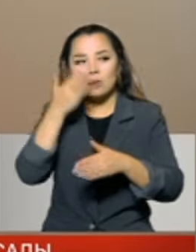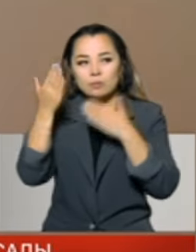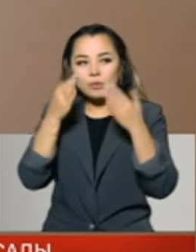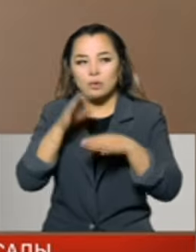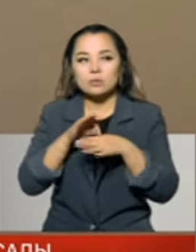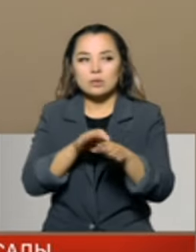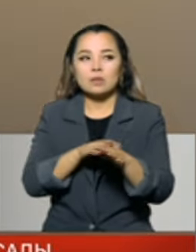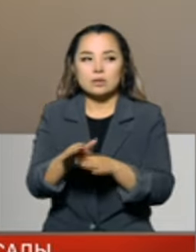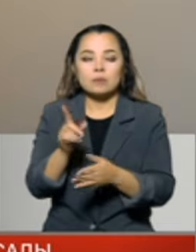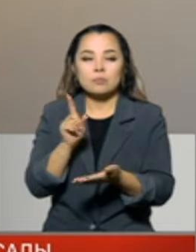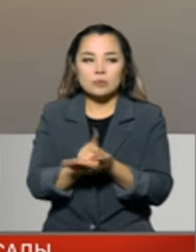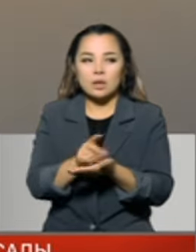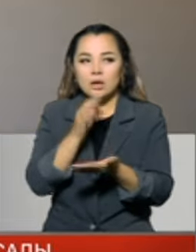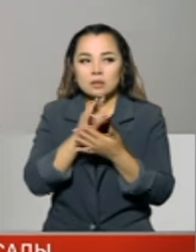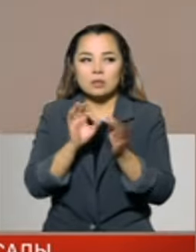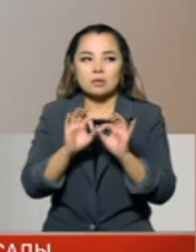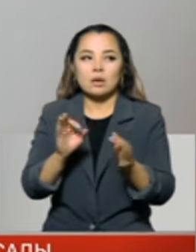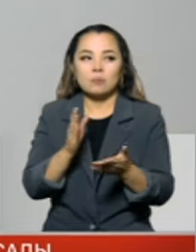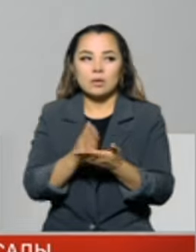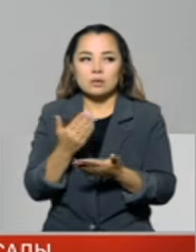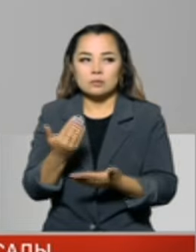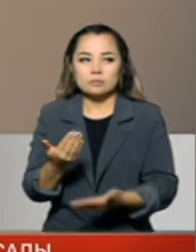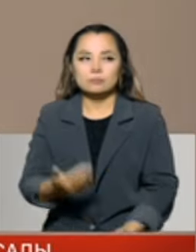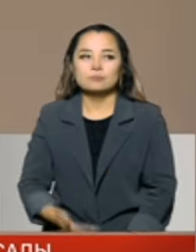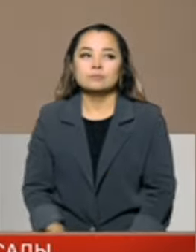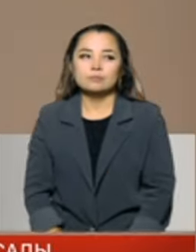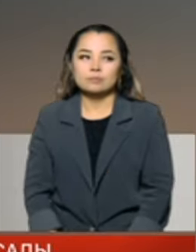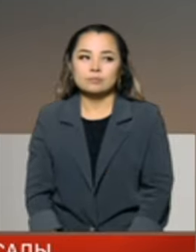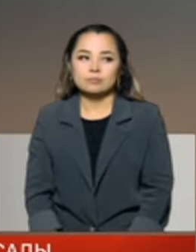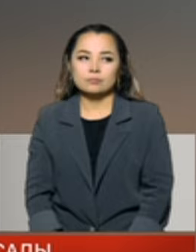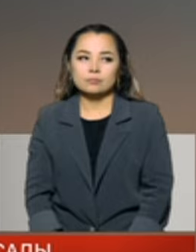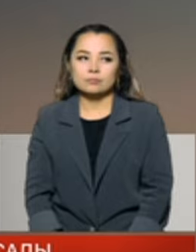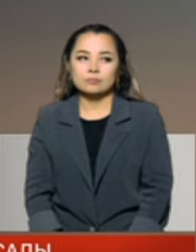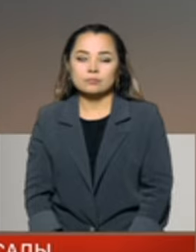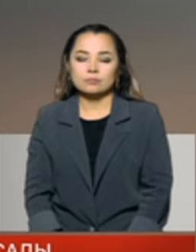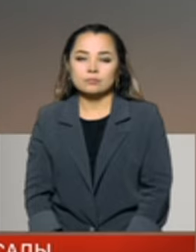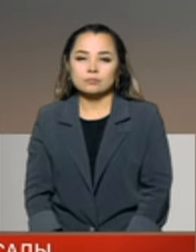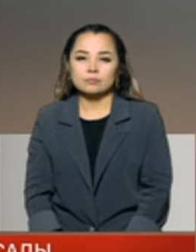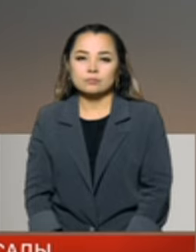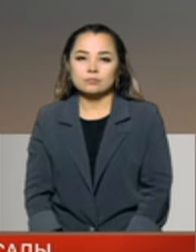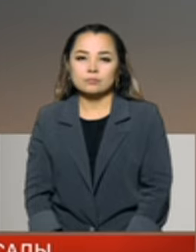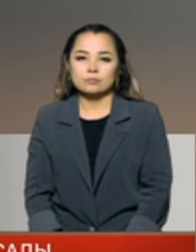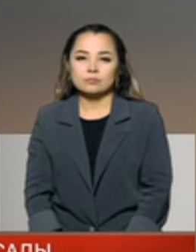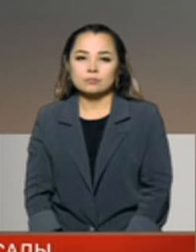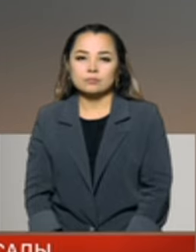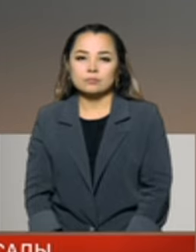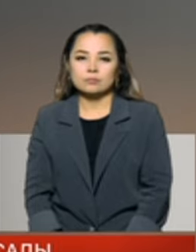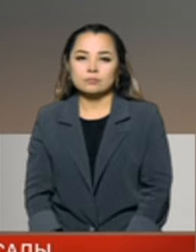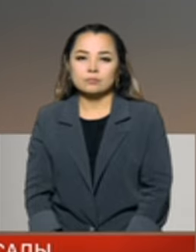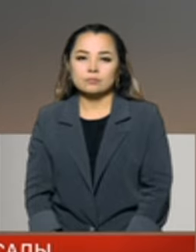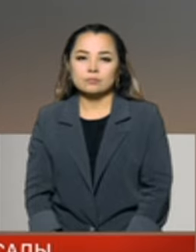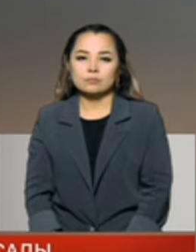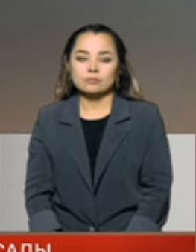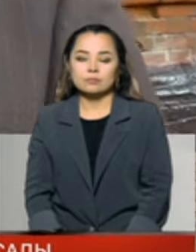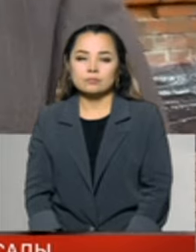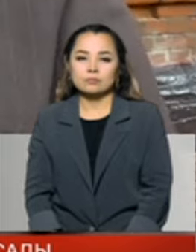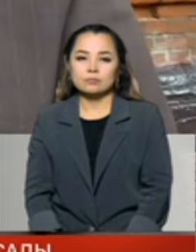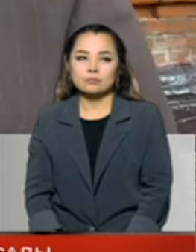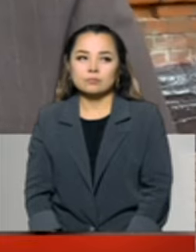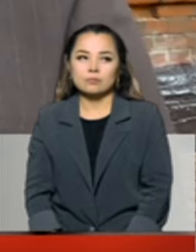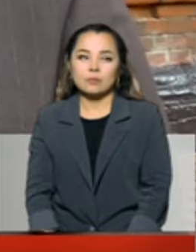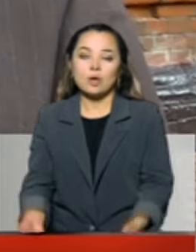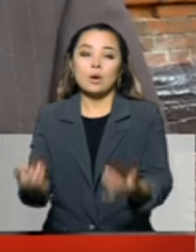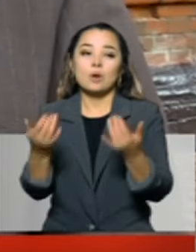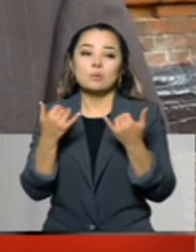көтеру отырыстары өтетін жасырмайды. Ну, они мероприятия проводят, все в курсе, когда там они какие-то посиделки устраивают.